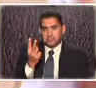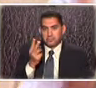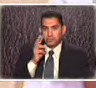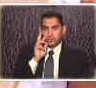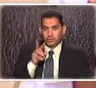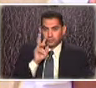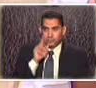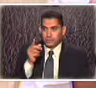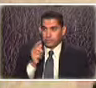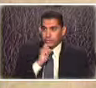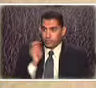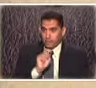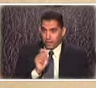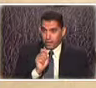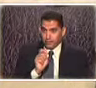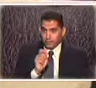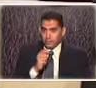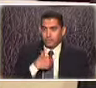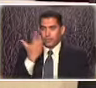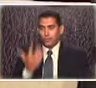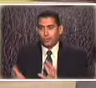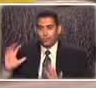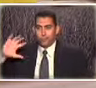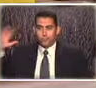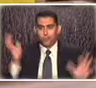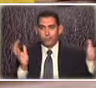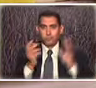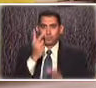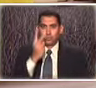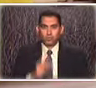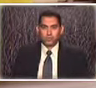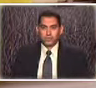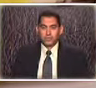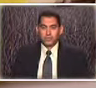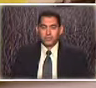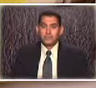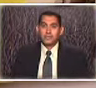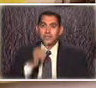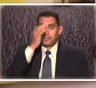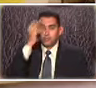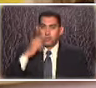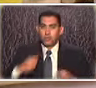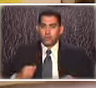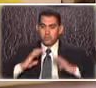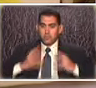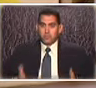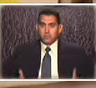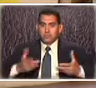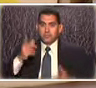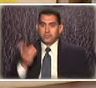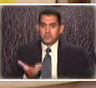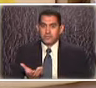يعني سفيف سفيف افرد واديه المين بدل الالم اضربه كفين طيب لو كان